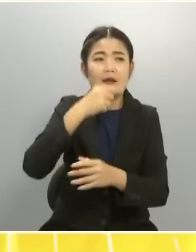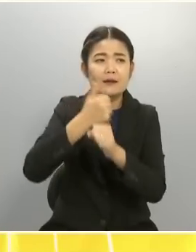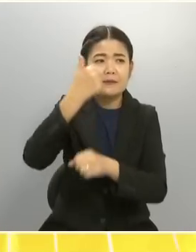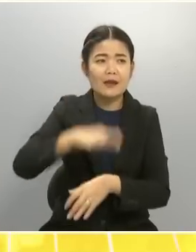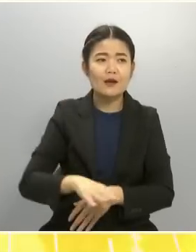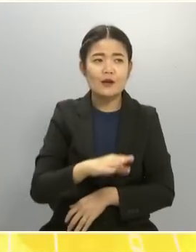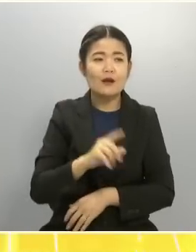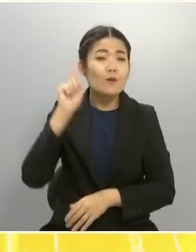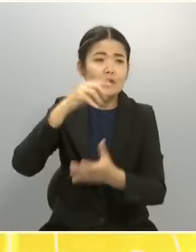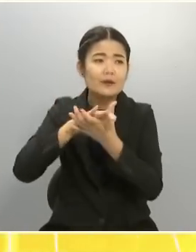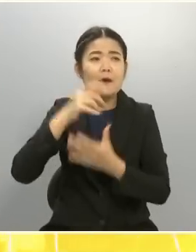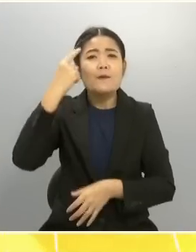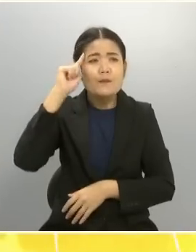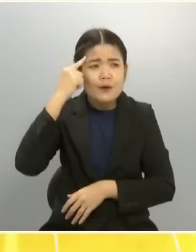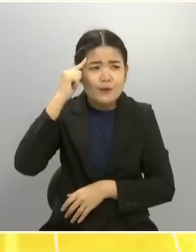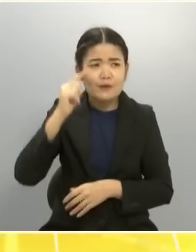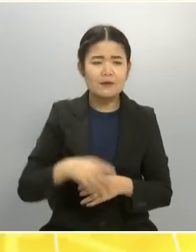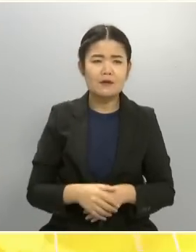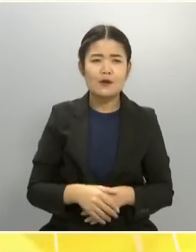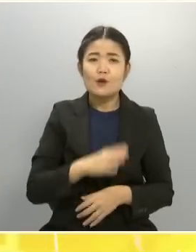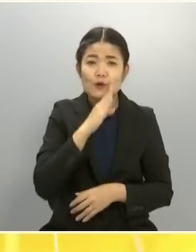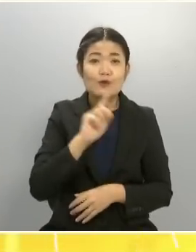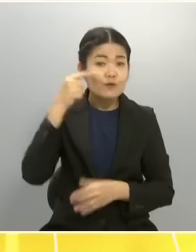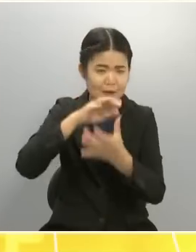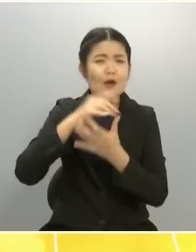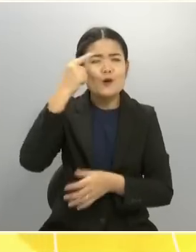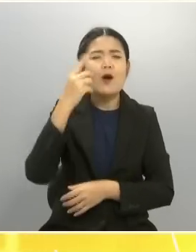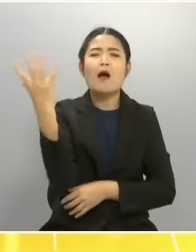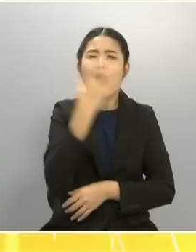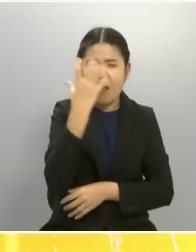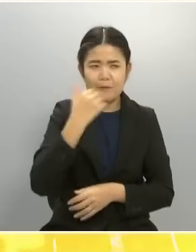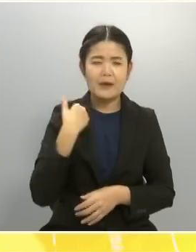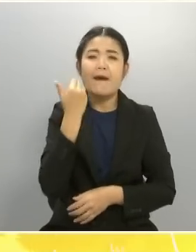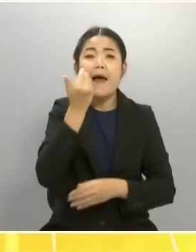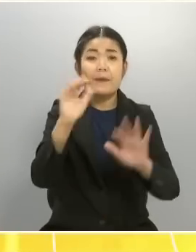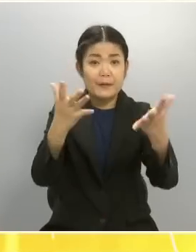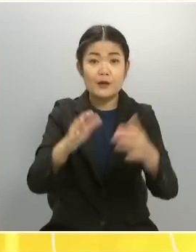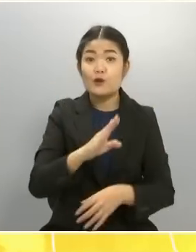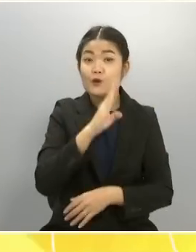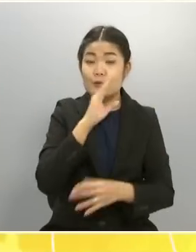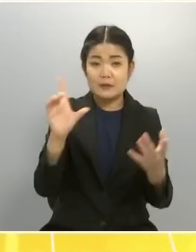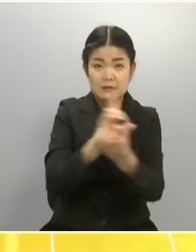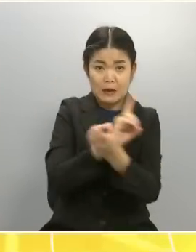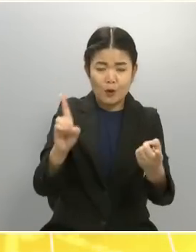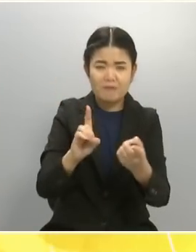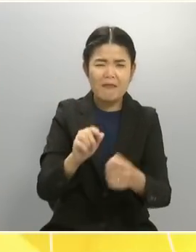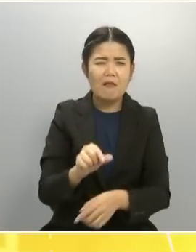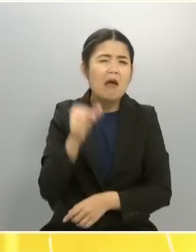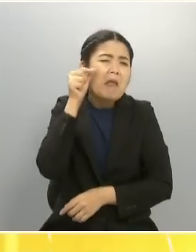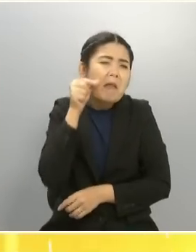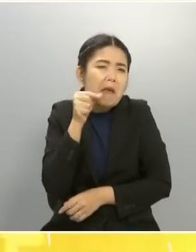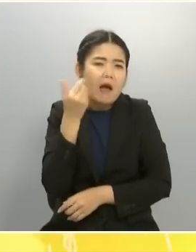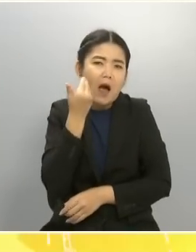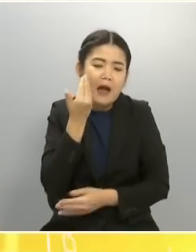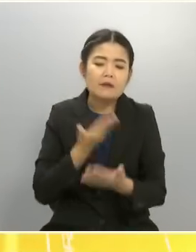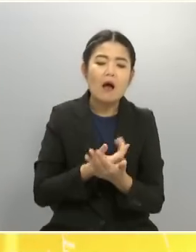เมียหัวเราะก็เมียก็นอนอยู่นะผมก็เลยเข้าห้องน้ำปกติผมไม่อายครับผมตรงๆเลยถ้าสังคมไทยยังหน้าหน้าบางคุณจะ